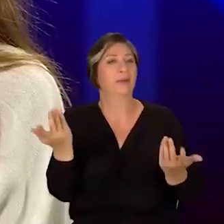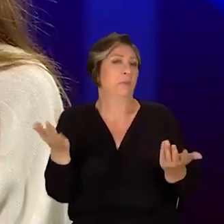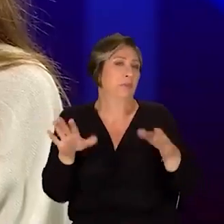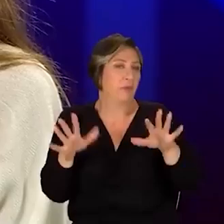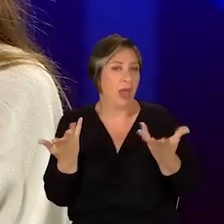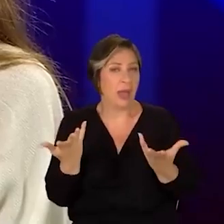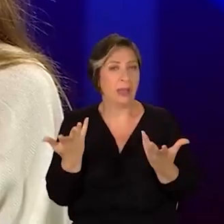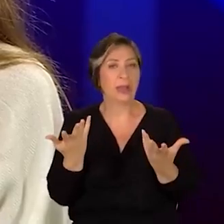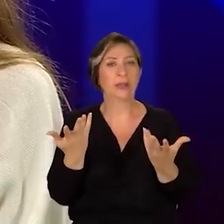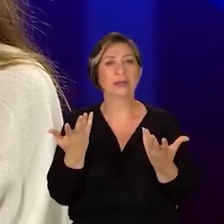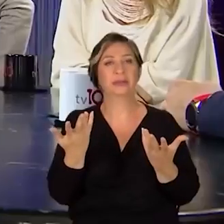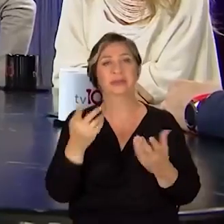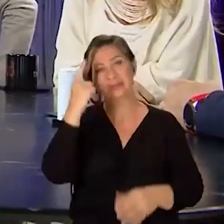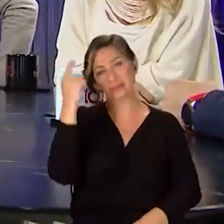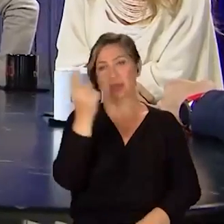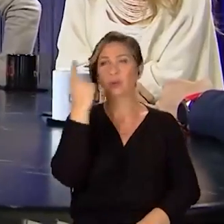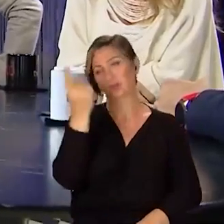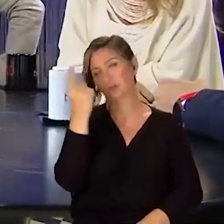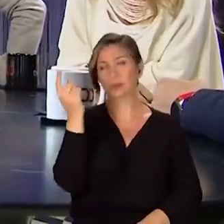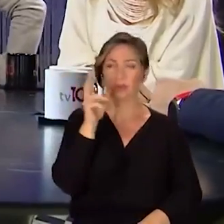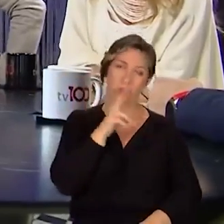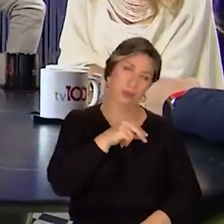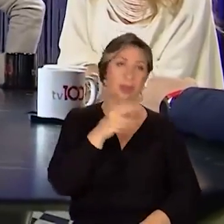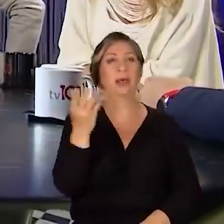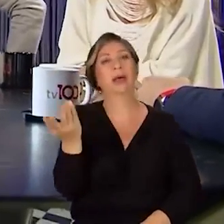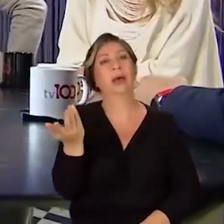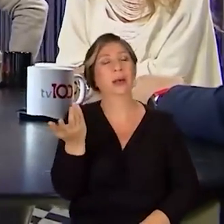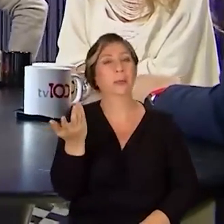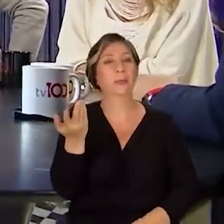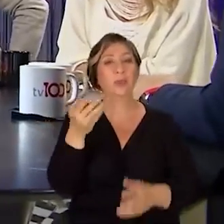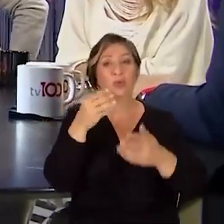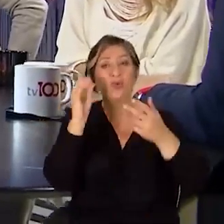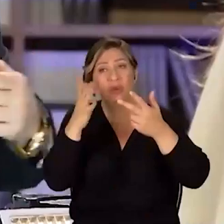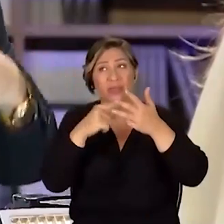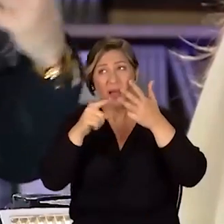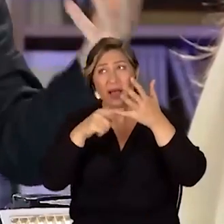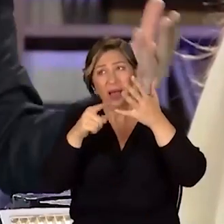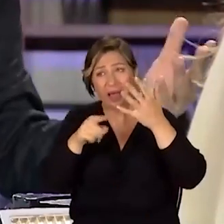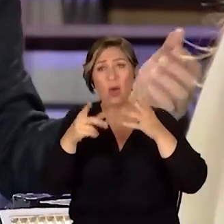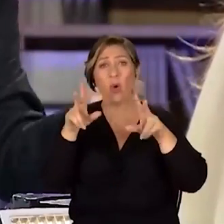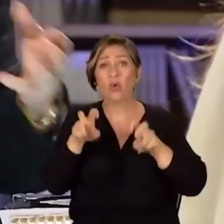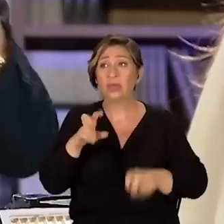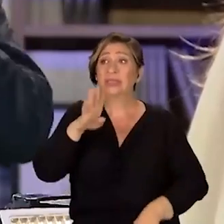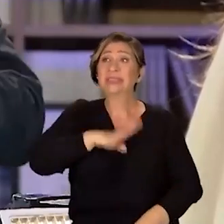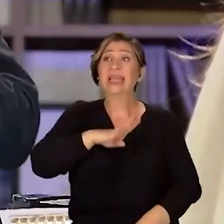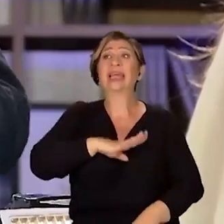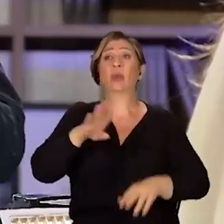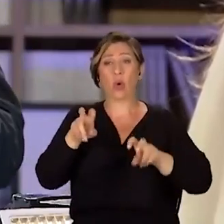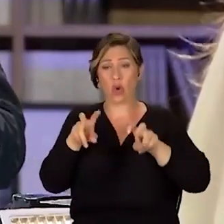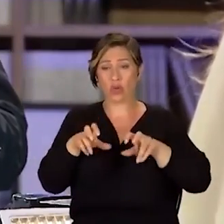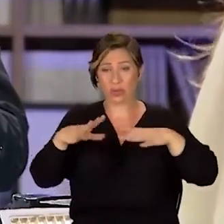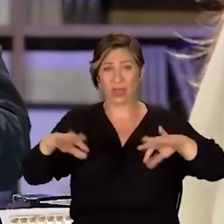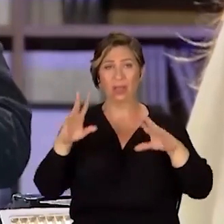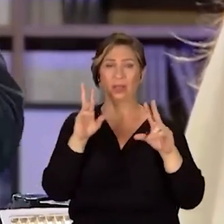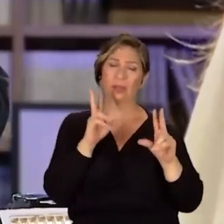da sarhoş olup sızmak, artık o kadar oturduk ki dayanamadık, koltukta